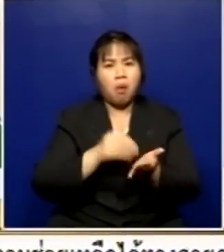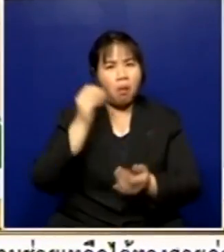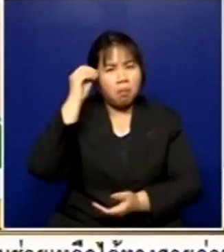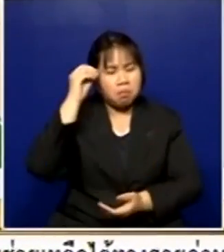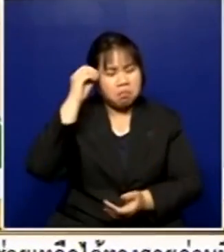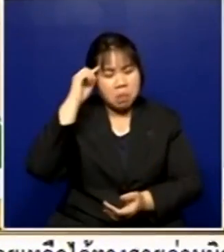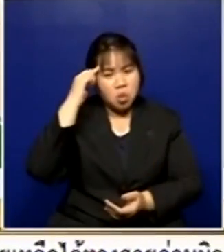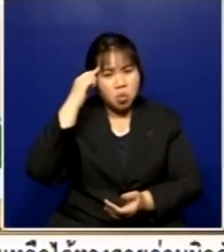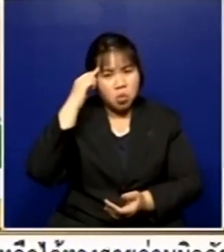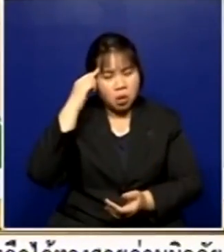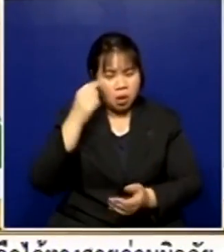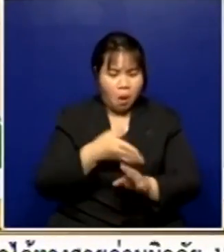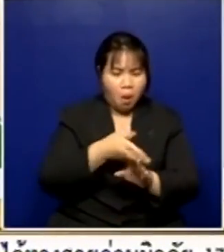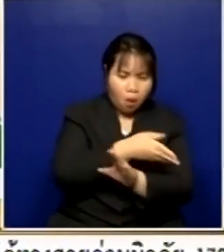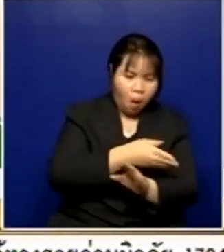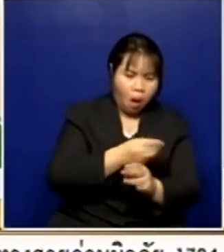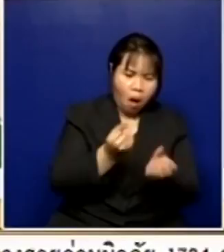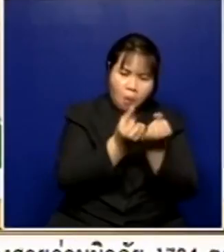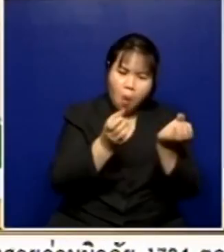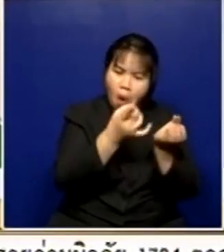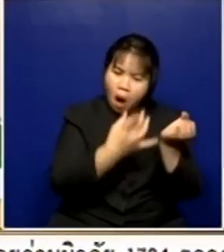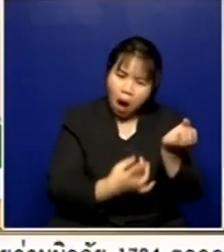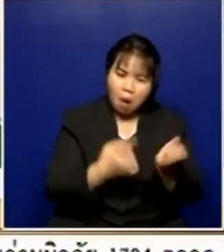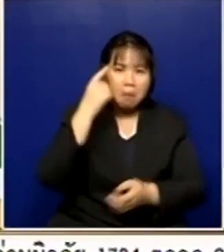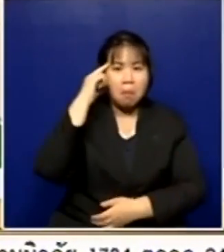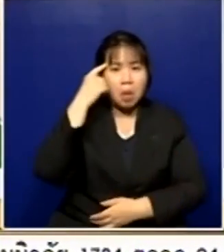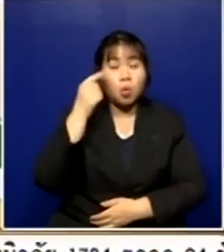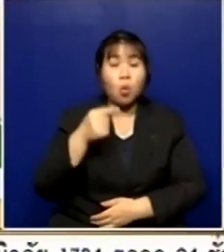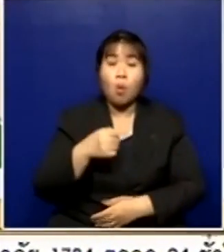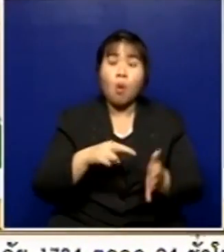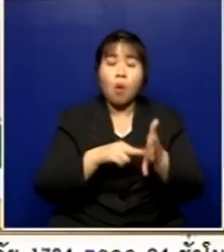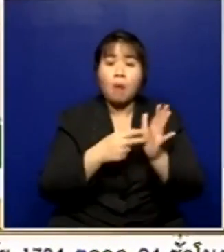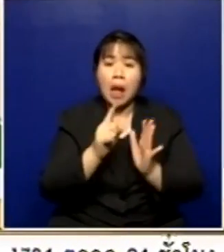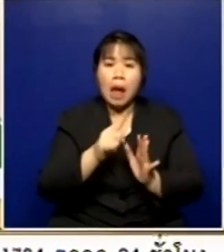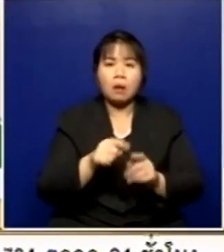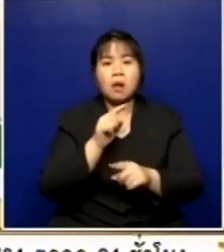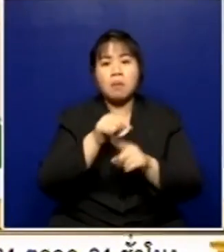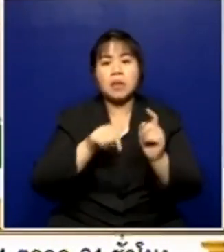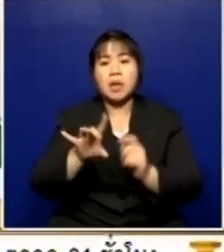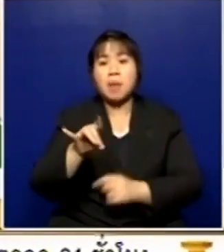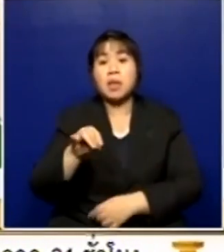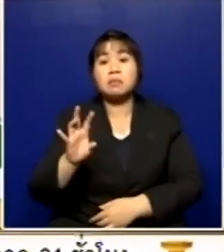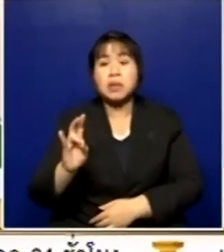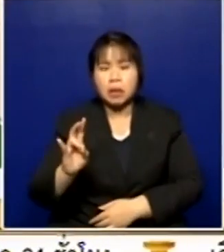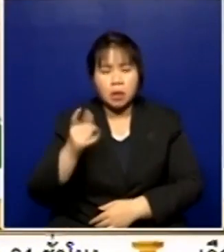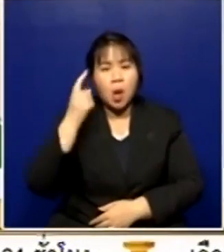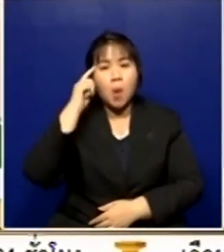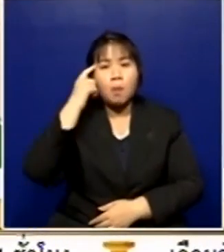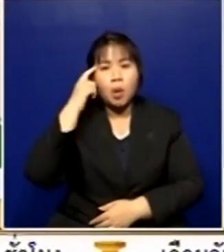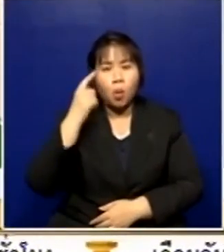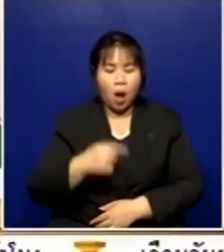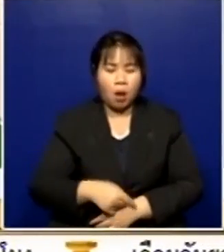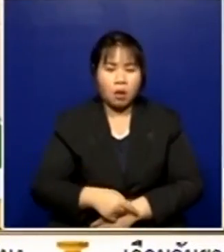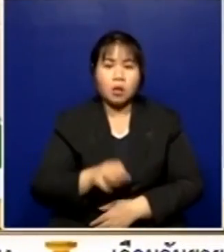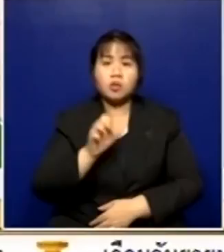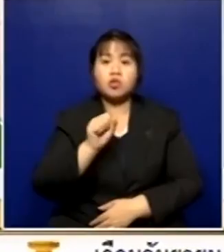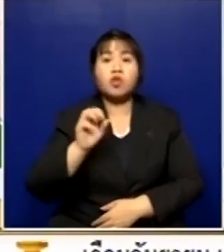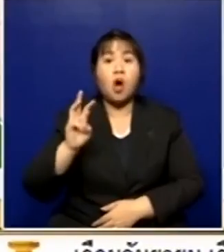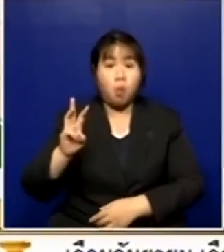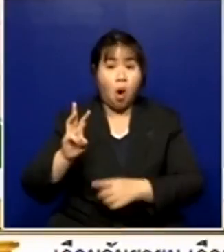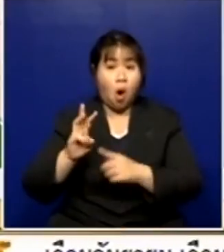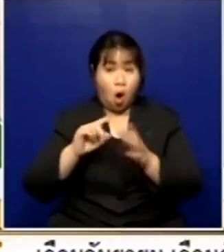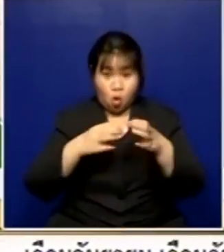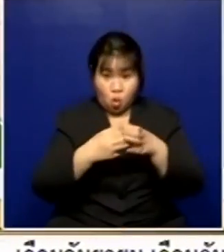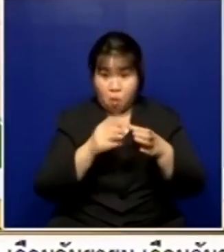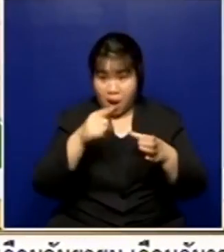ก่อนการลงประชามติสิ่งที่พวกเขาไม่รู้ก็คือ 87%ไม่รู้เลยว่าสมาชิกวุฒิสภาชุด